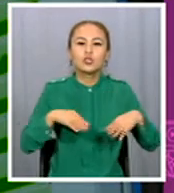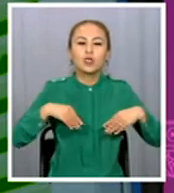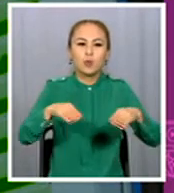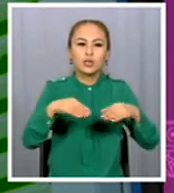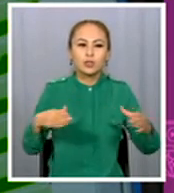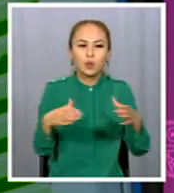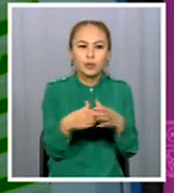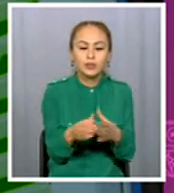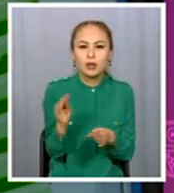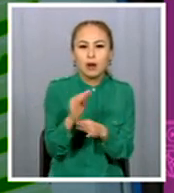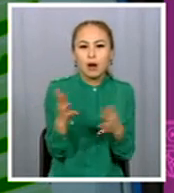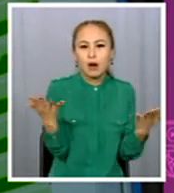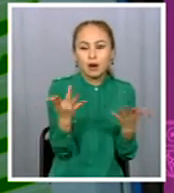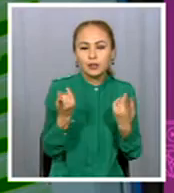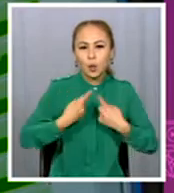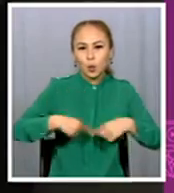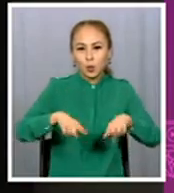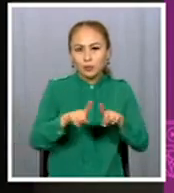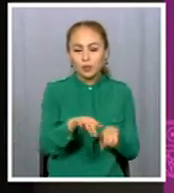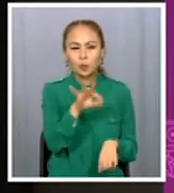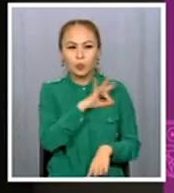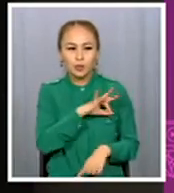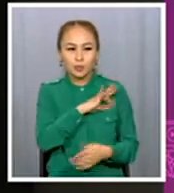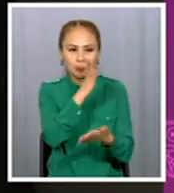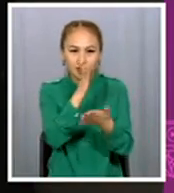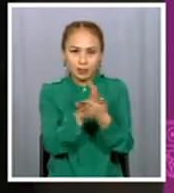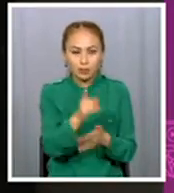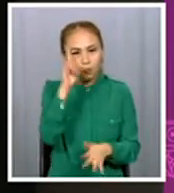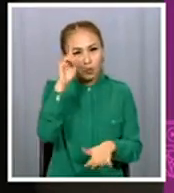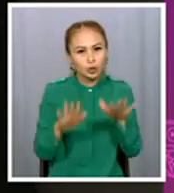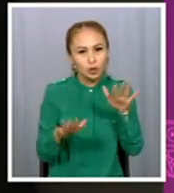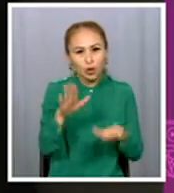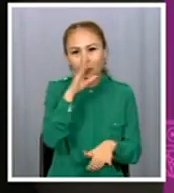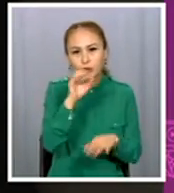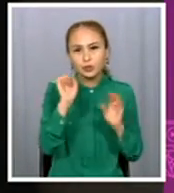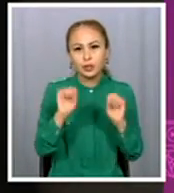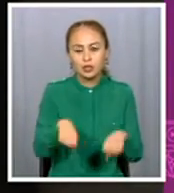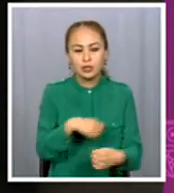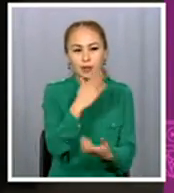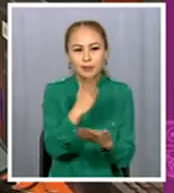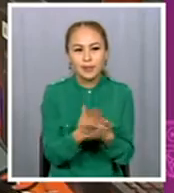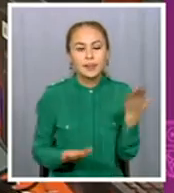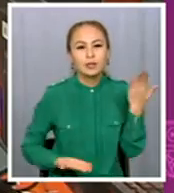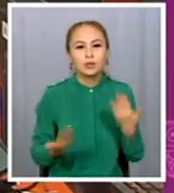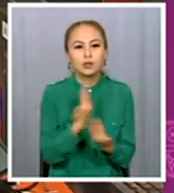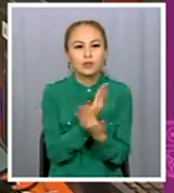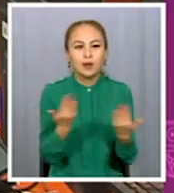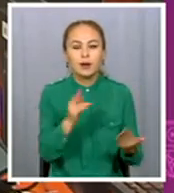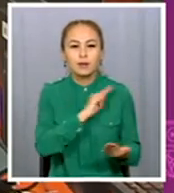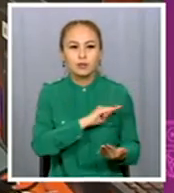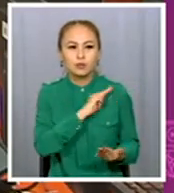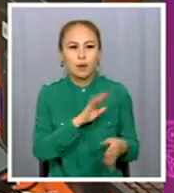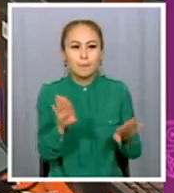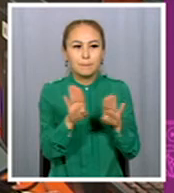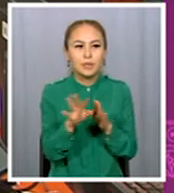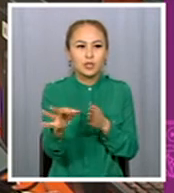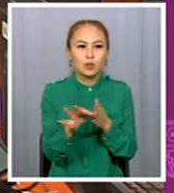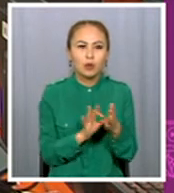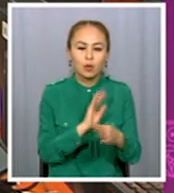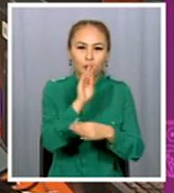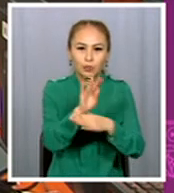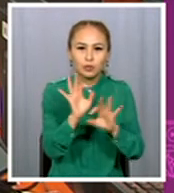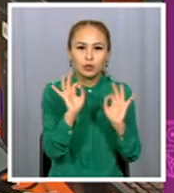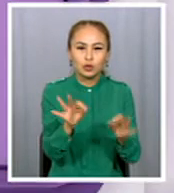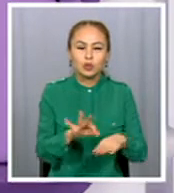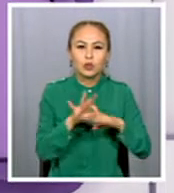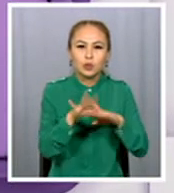өнімдерінің қандай көлемде өнім беретінін болжауға мүмкіндіктер ашылады. Алайда ол үшін ғылыми жұмыстар бір жолға қойылып, дұрыс жүргізілуі